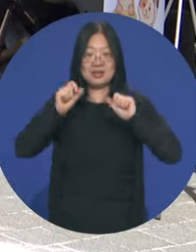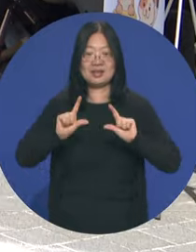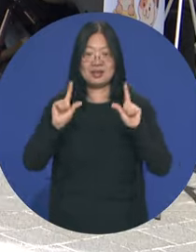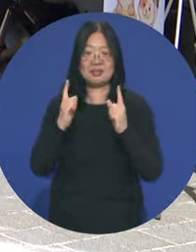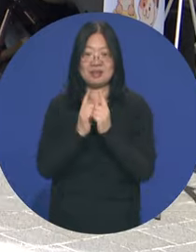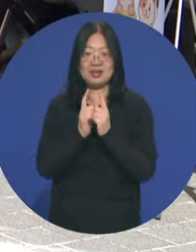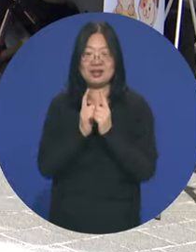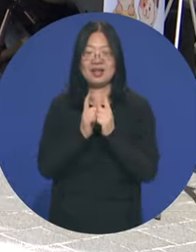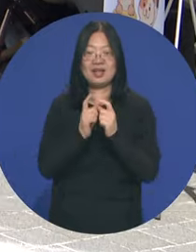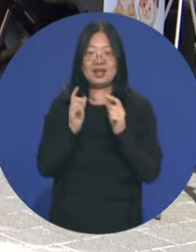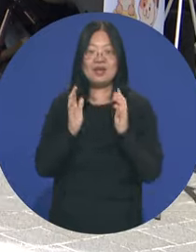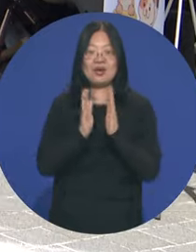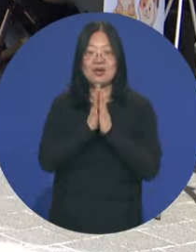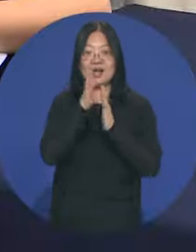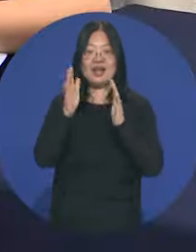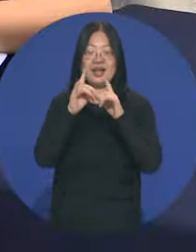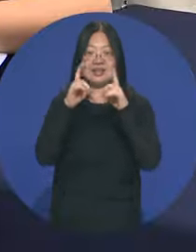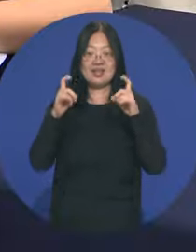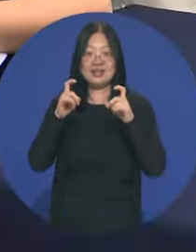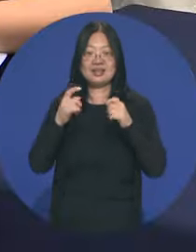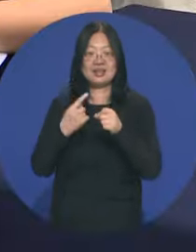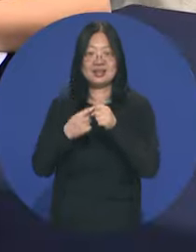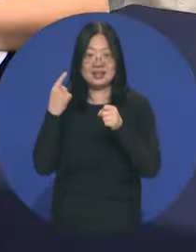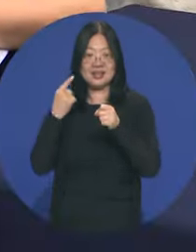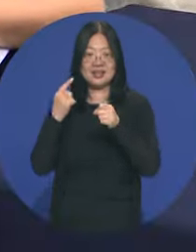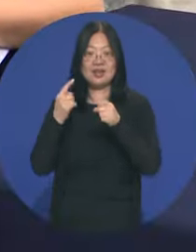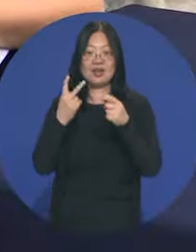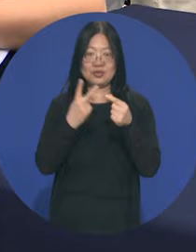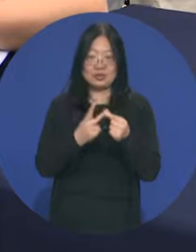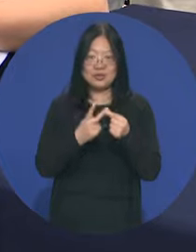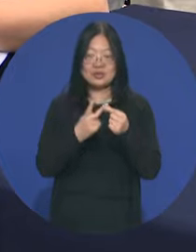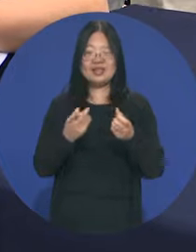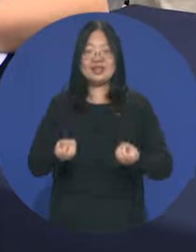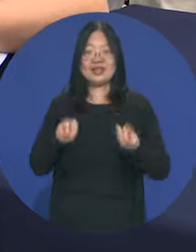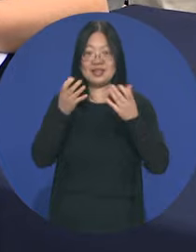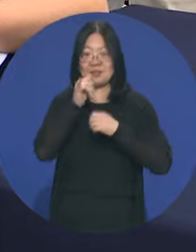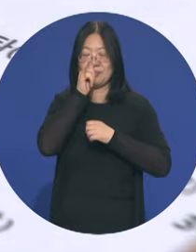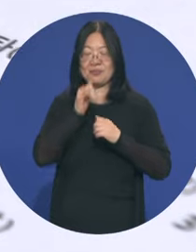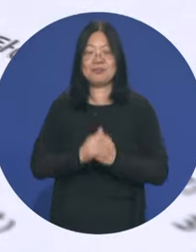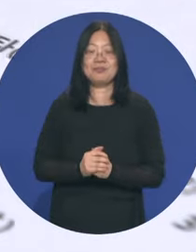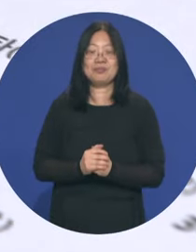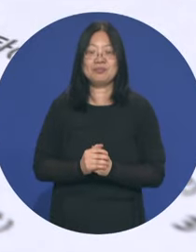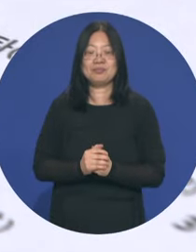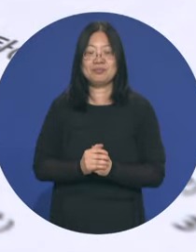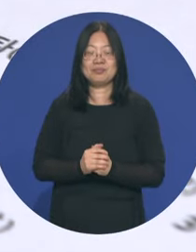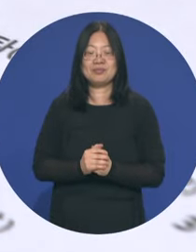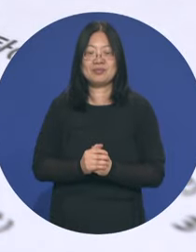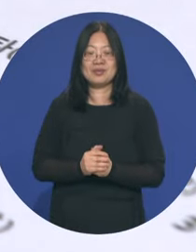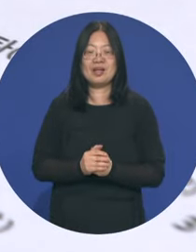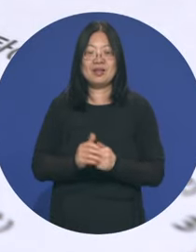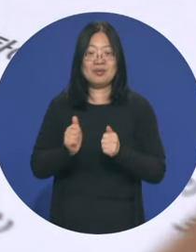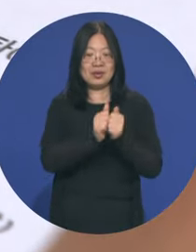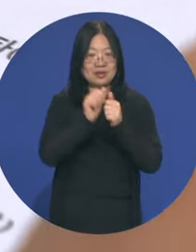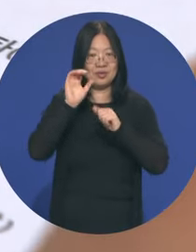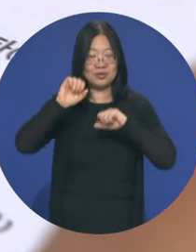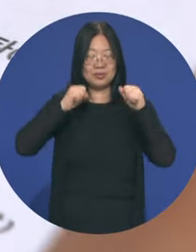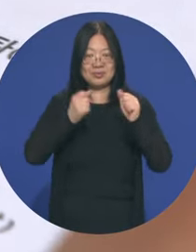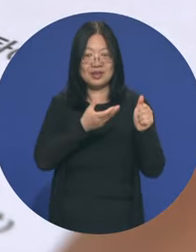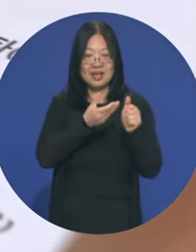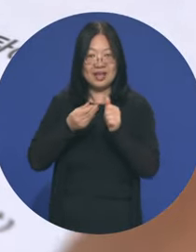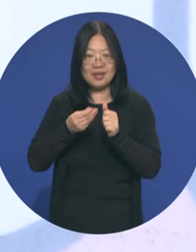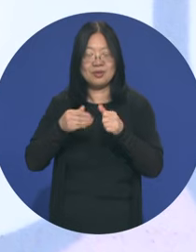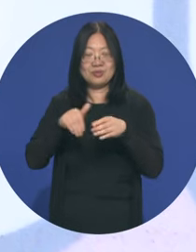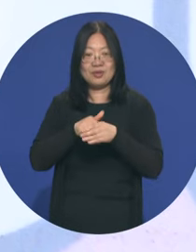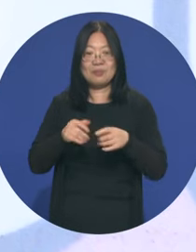날을 맞아 반려마루 화성에서는 지난해에 이어 두 번째 경기도 페스타가 열렸습니다. 반려동물 입양 문화를